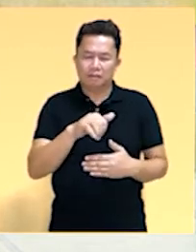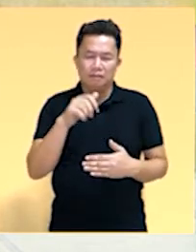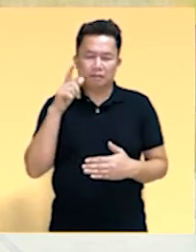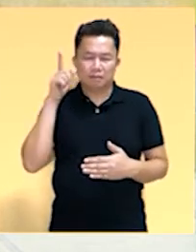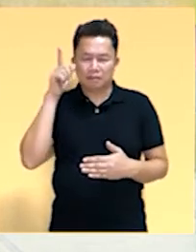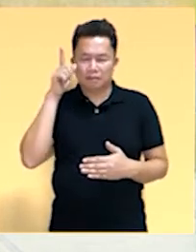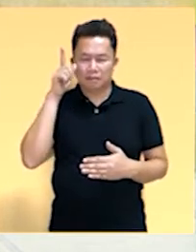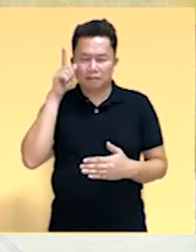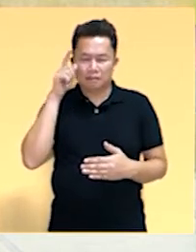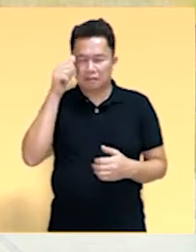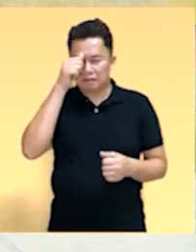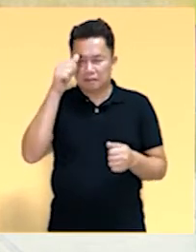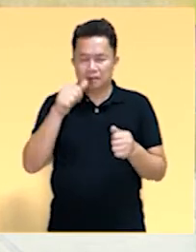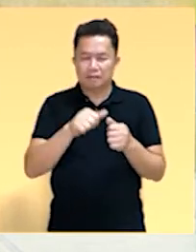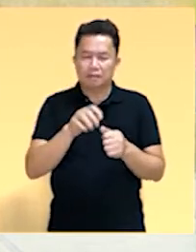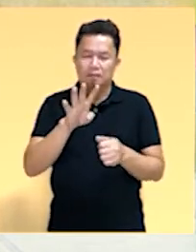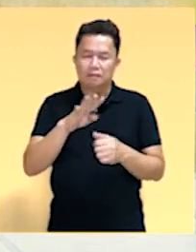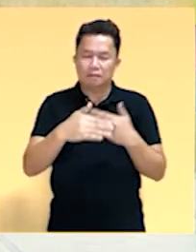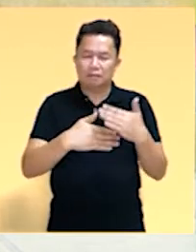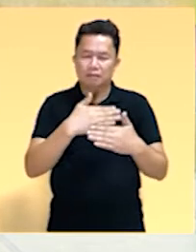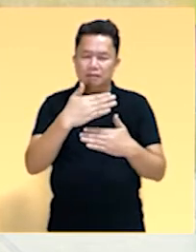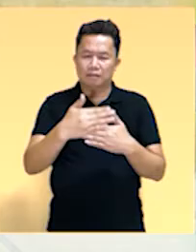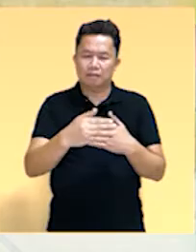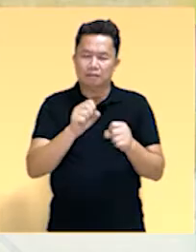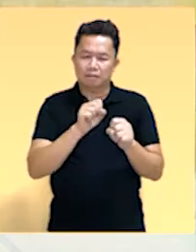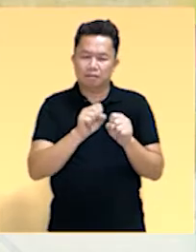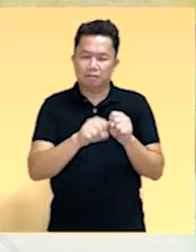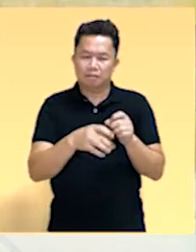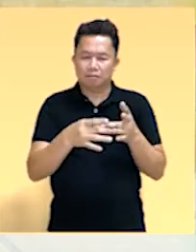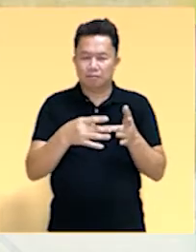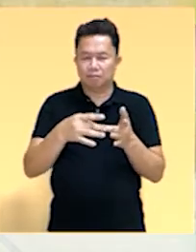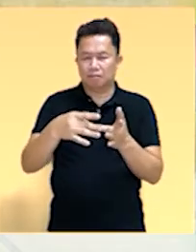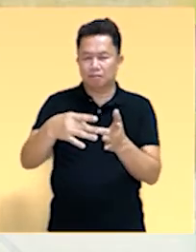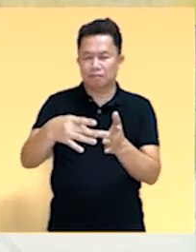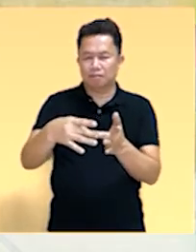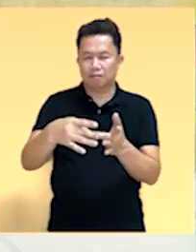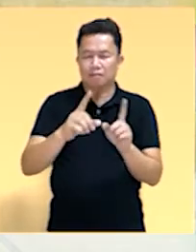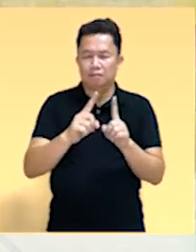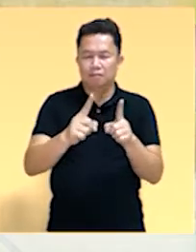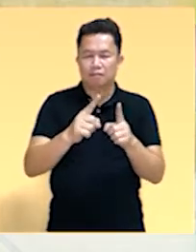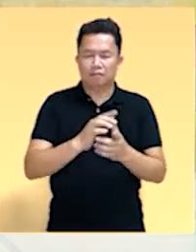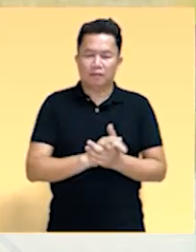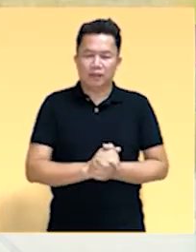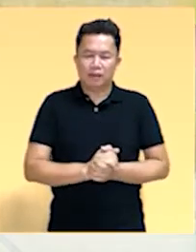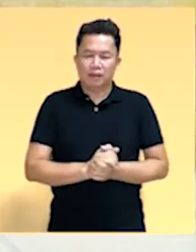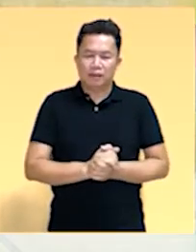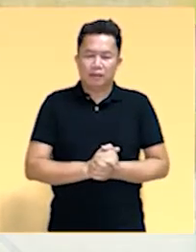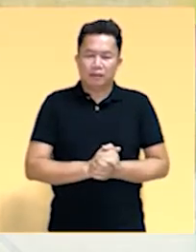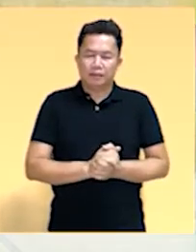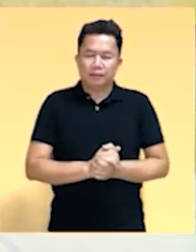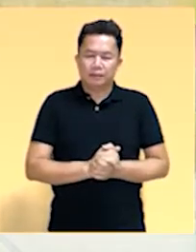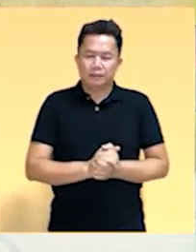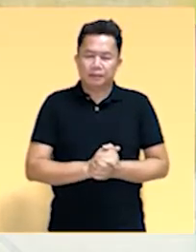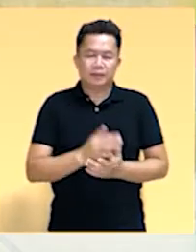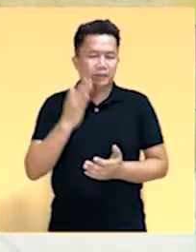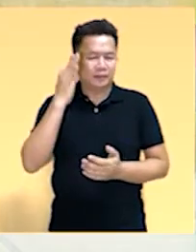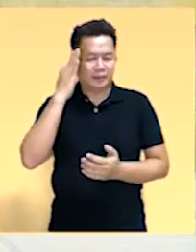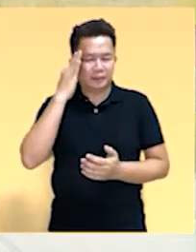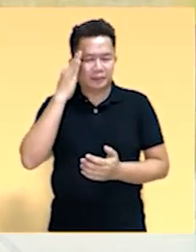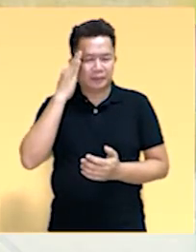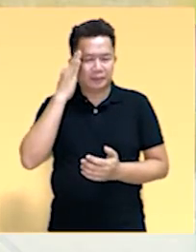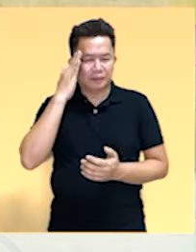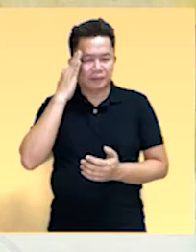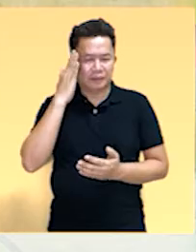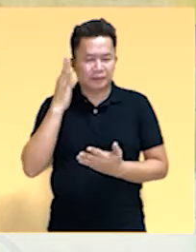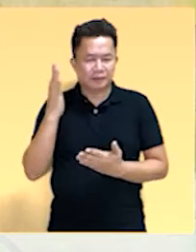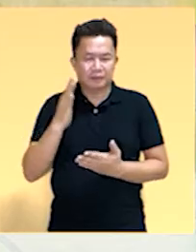Lina. Tandaan mo lang ang apat na hakbang nito upang maging gabay mo sa pagsagot. Tingnan ko nga kung